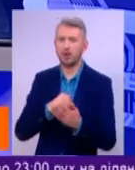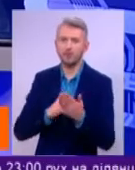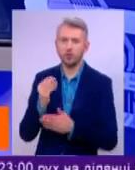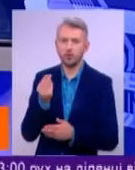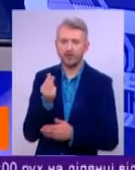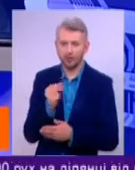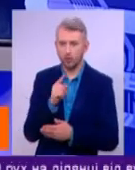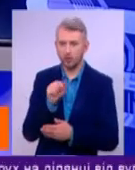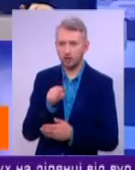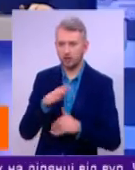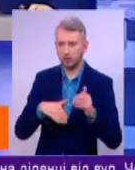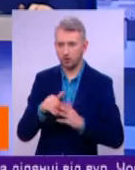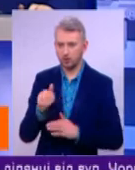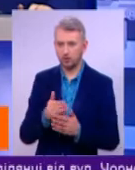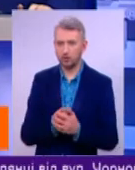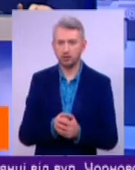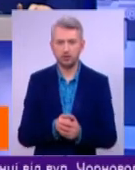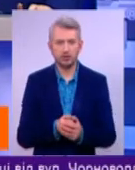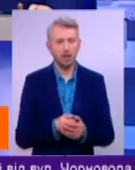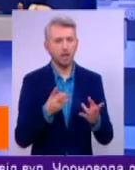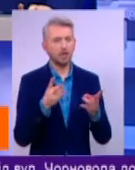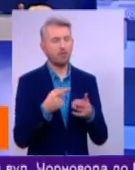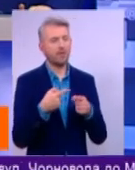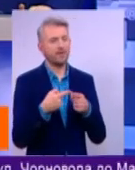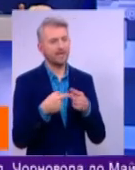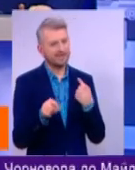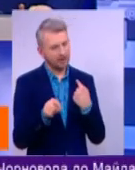ті уроки, які не були зроблені. Пане Ігоре, будь ласка. Треба відрізняти